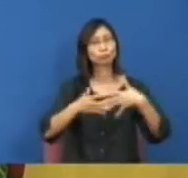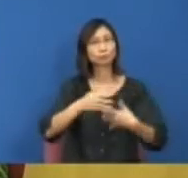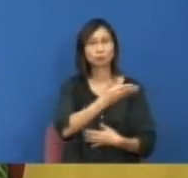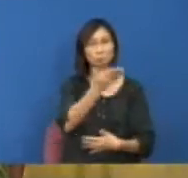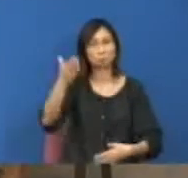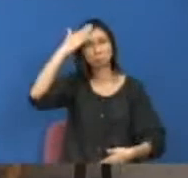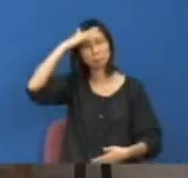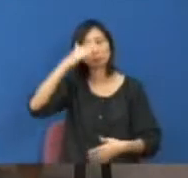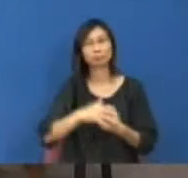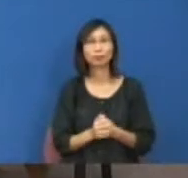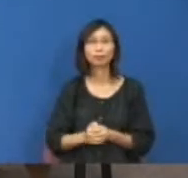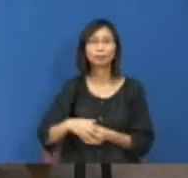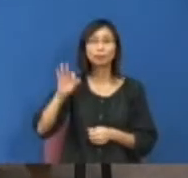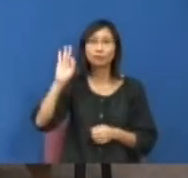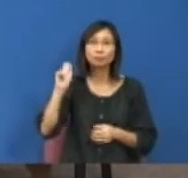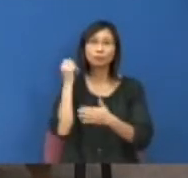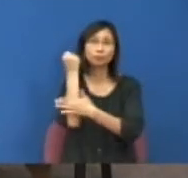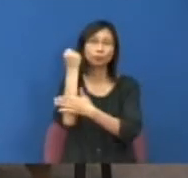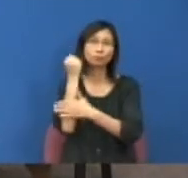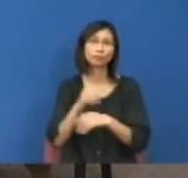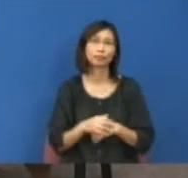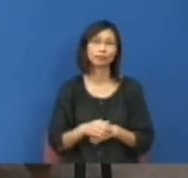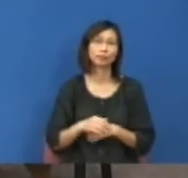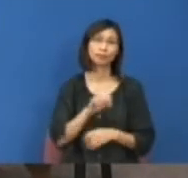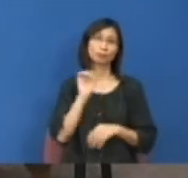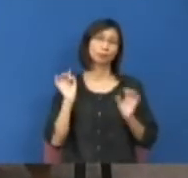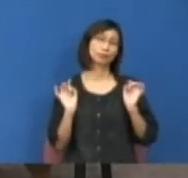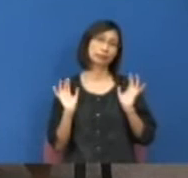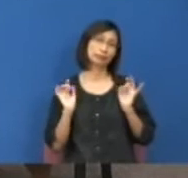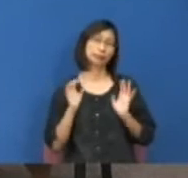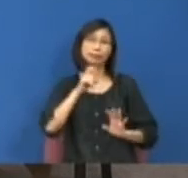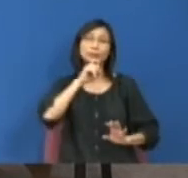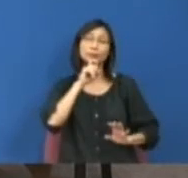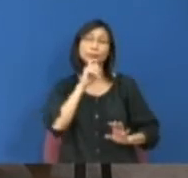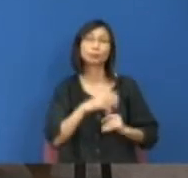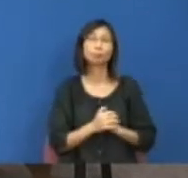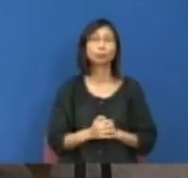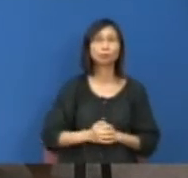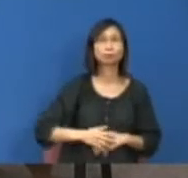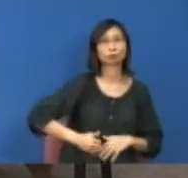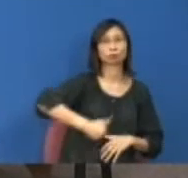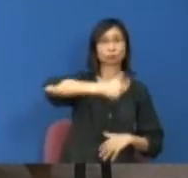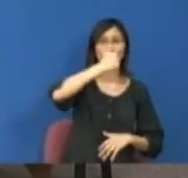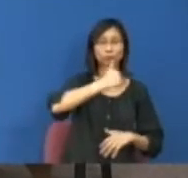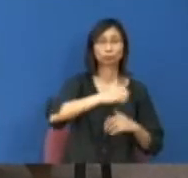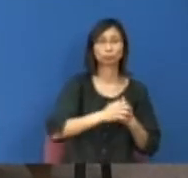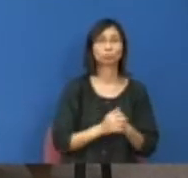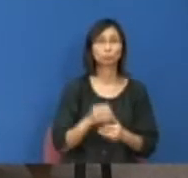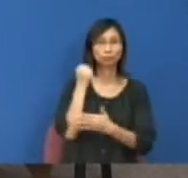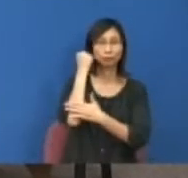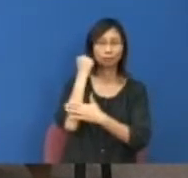一個法國革命係喺私有制裏邊嘅一個最、一場最偉大嘅革命，因為佢嗰個問題就係佢